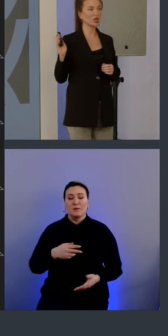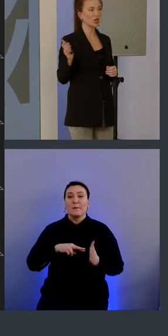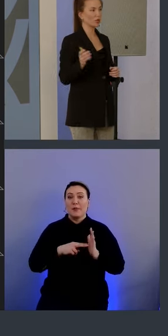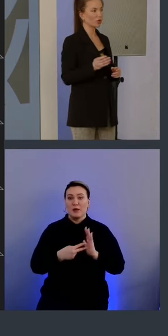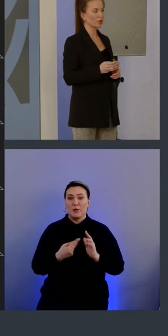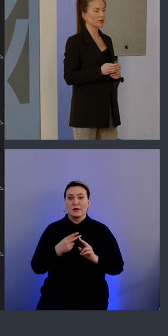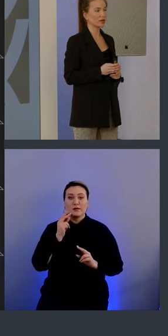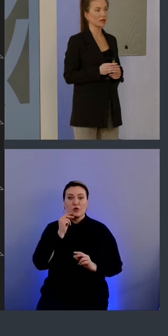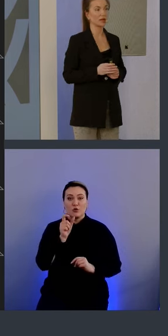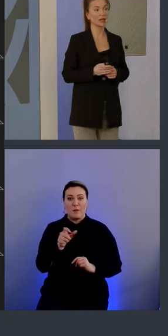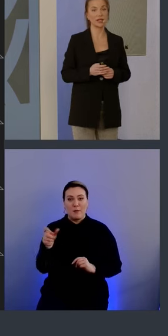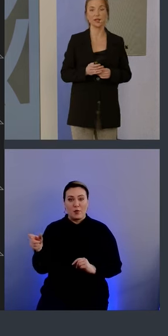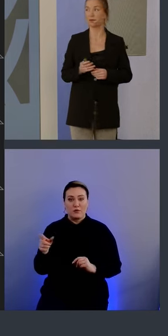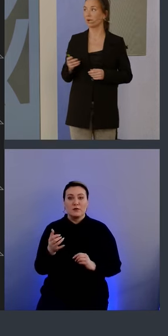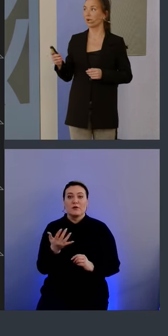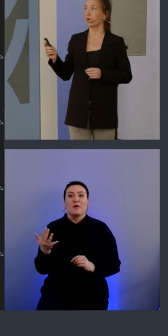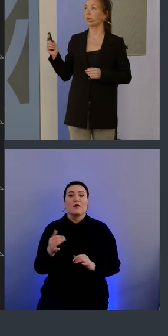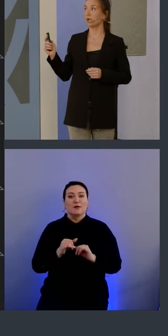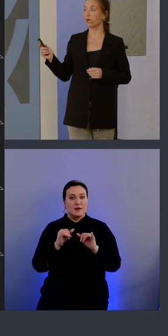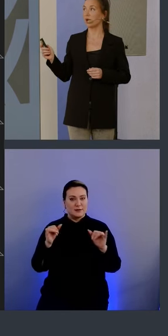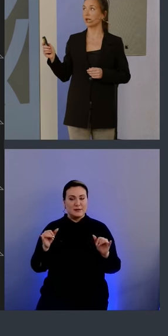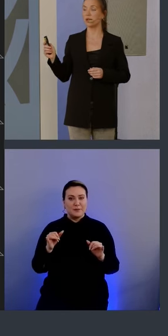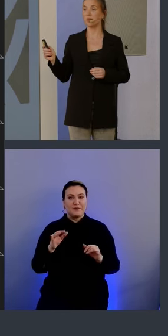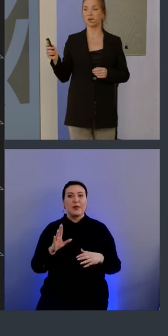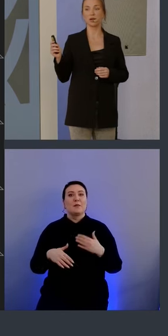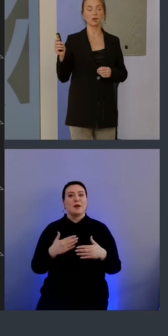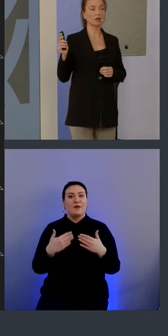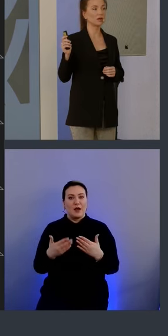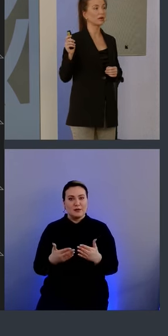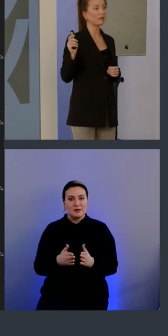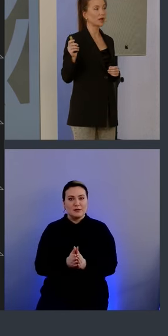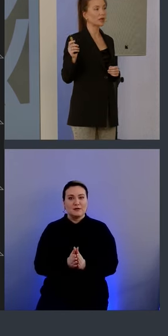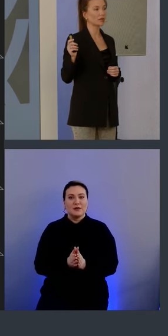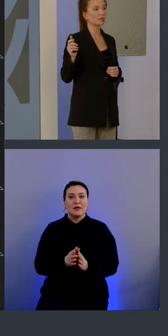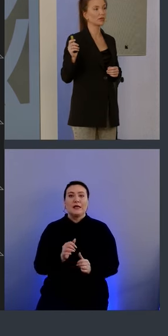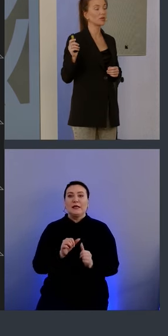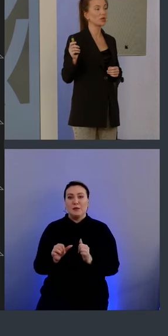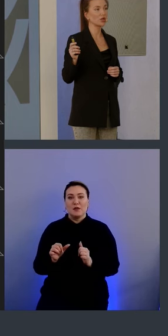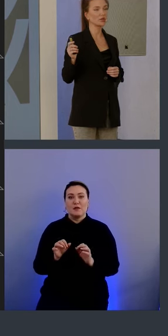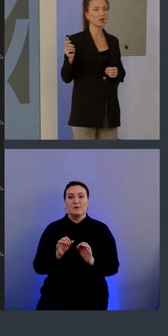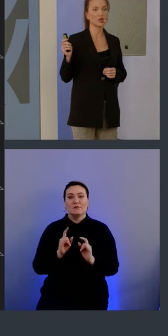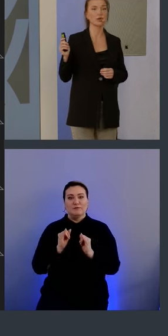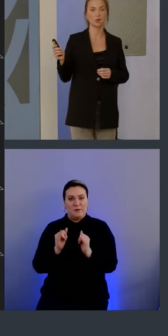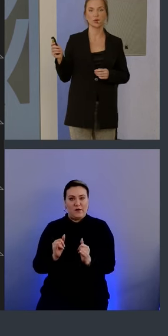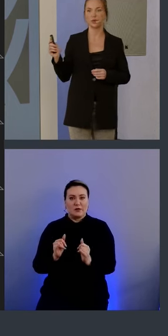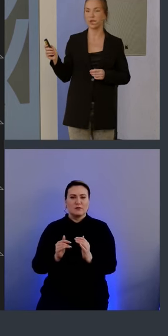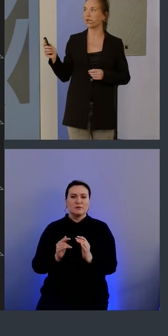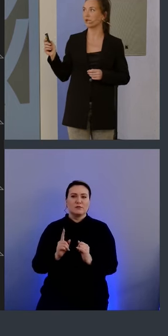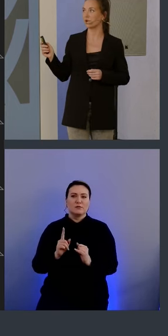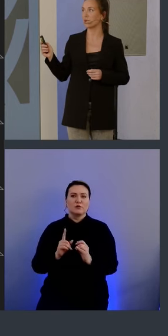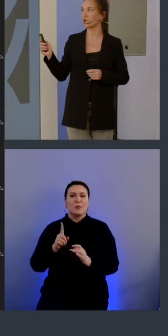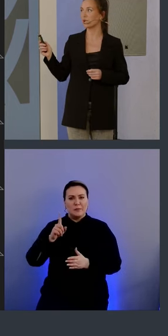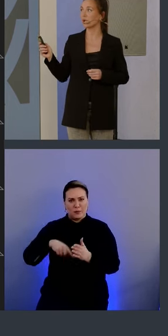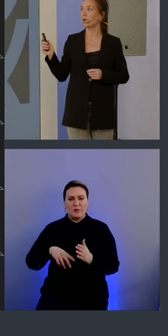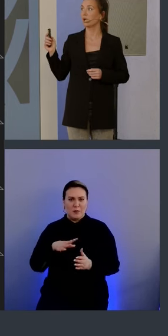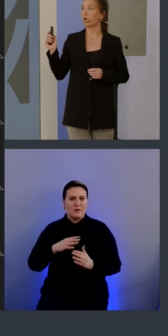это значение пользователей растить и продвигать именно фактор, обеспечивающий высокую уверенность